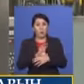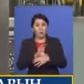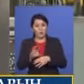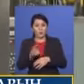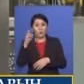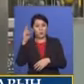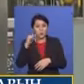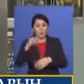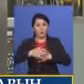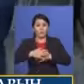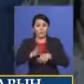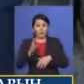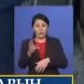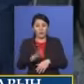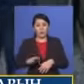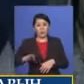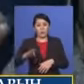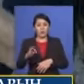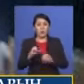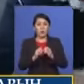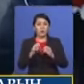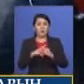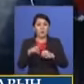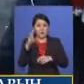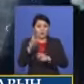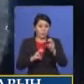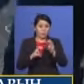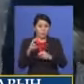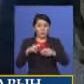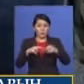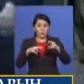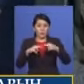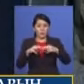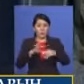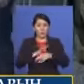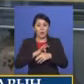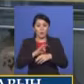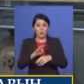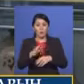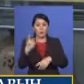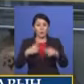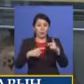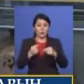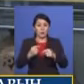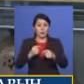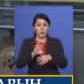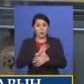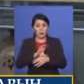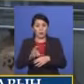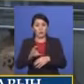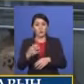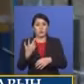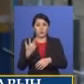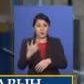ұлғайту жалғаспақ. Биыл облыс аумағында 12 сүт фермасының құрылысы жүріп жатыр. Осының арқасында сүт өндірісі 30 мың тоннаға